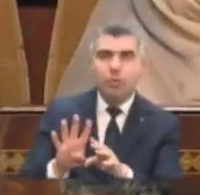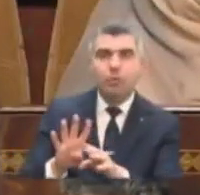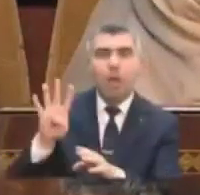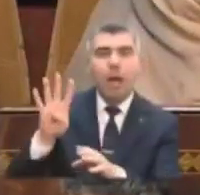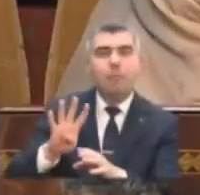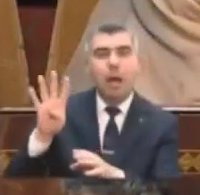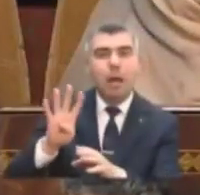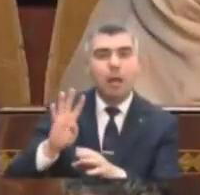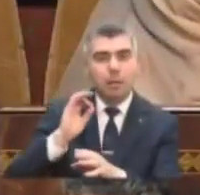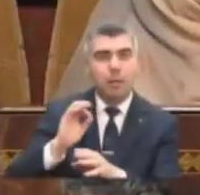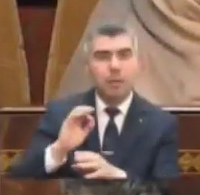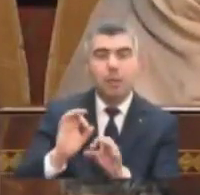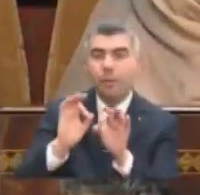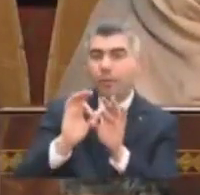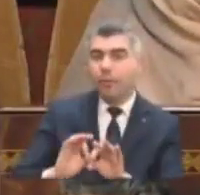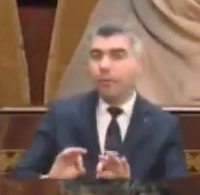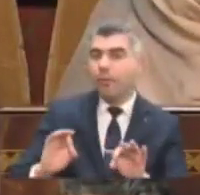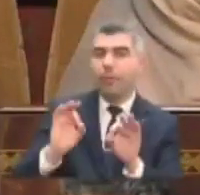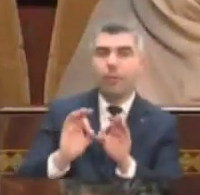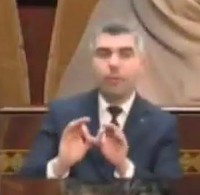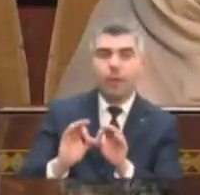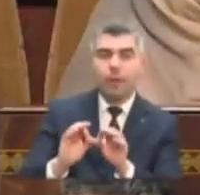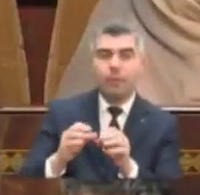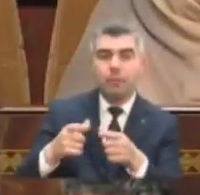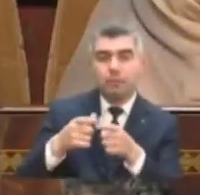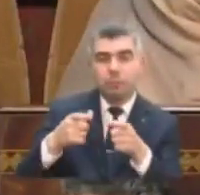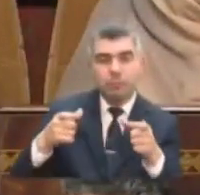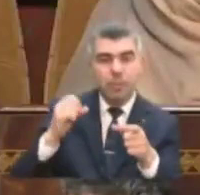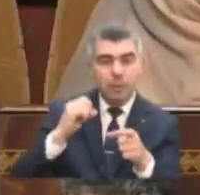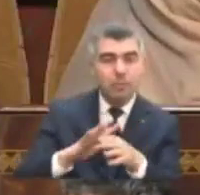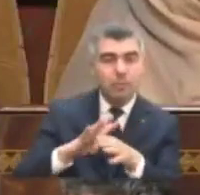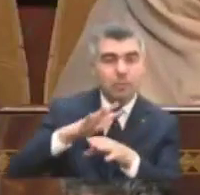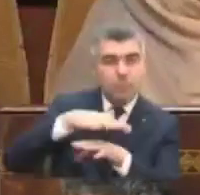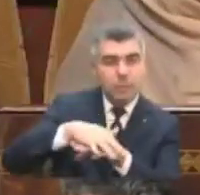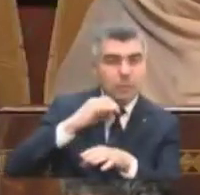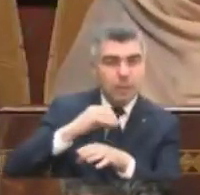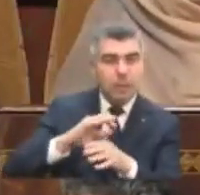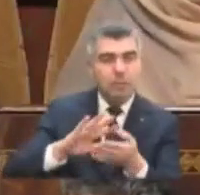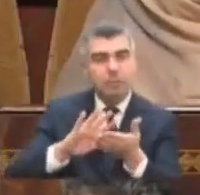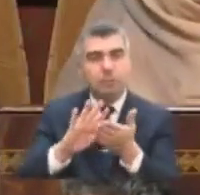في حين ما سجلتش باقي السدود نسبه مهمه كسد المسيره